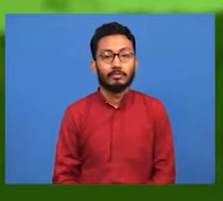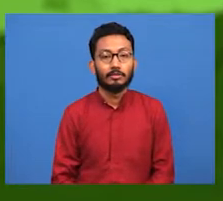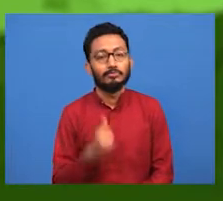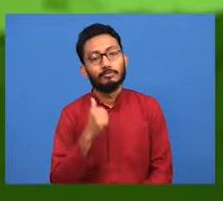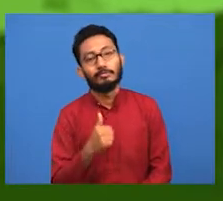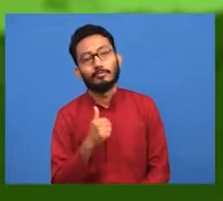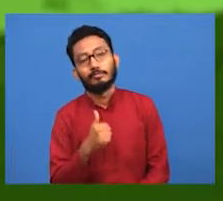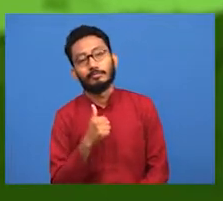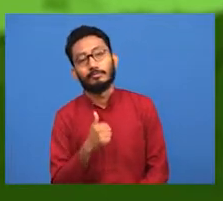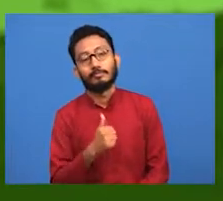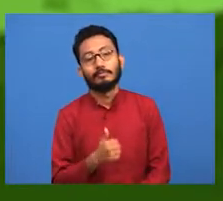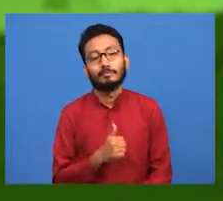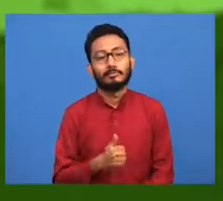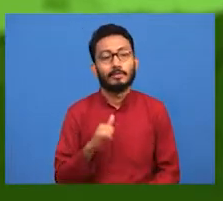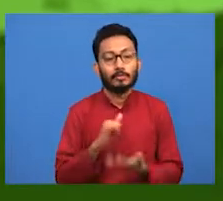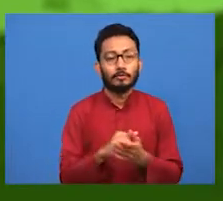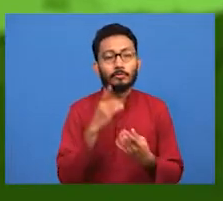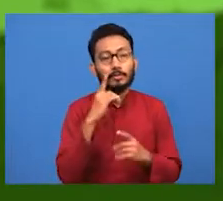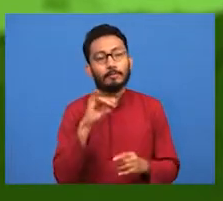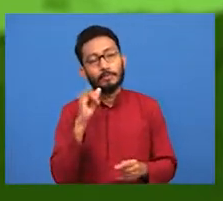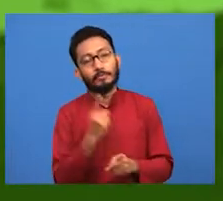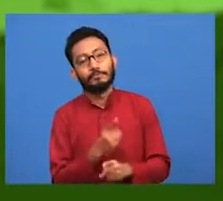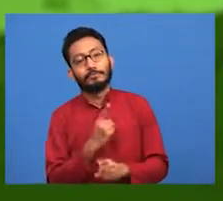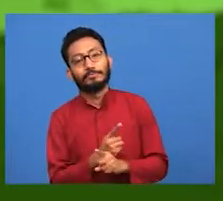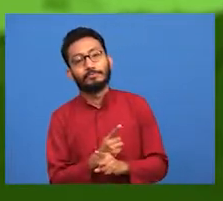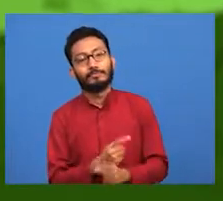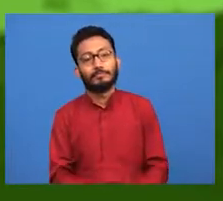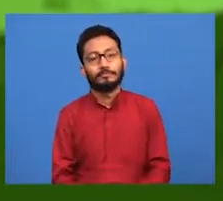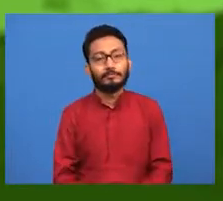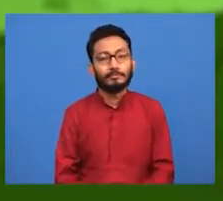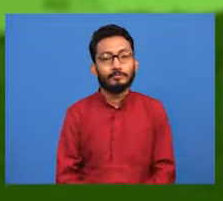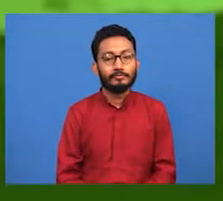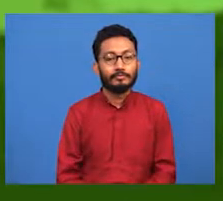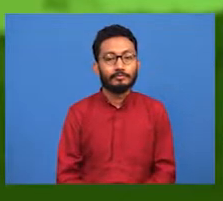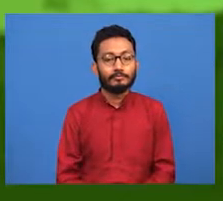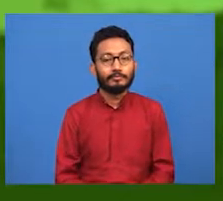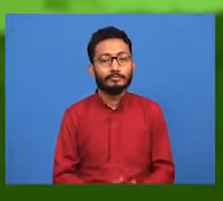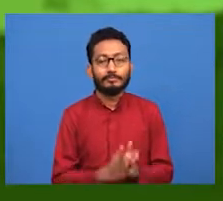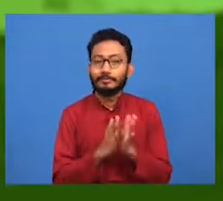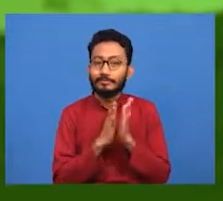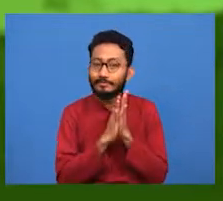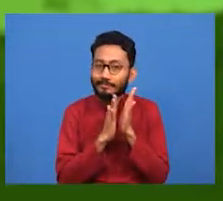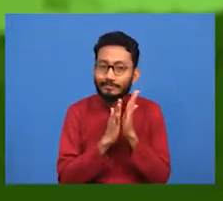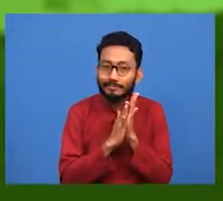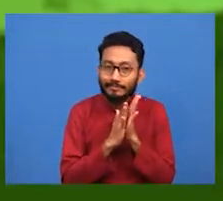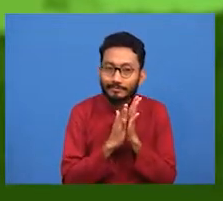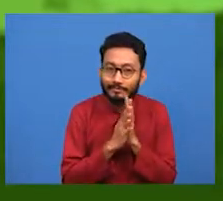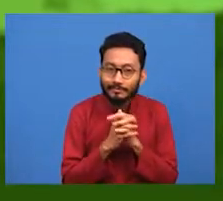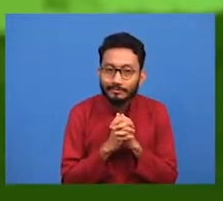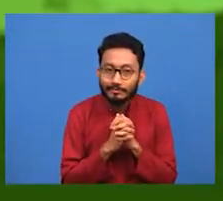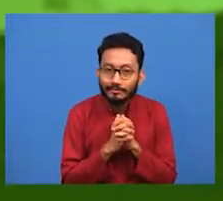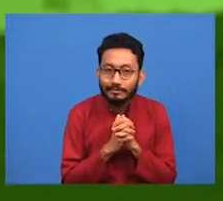Bagus! Itulah jawapan yang tepat. Tepuk tangan semangat untuk diri sendiri.